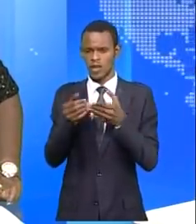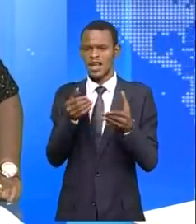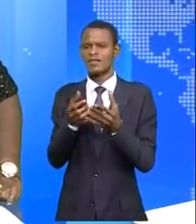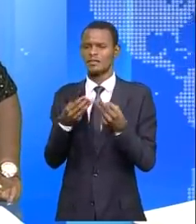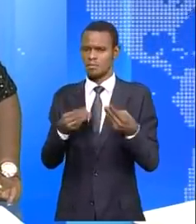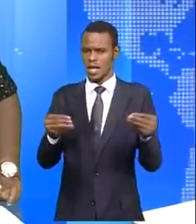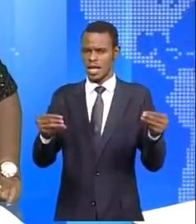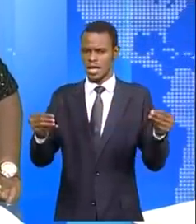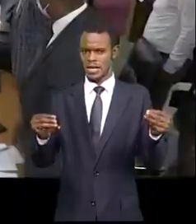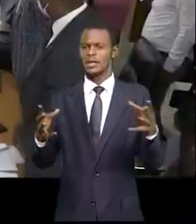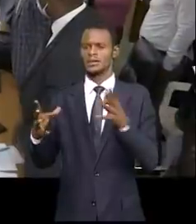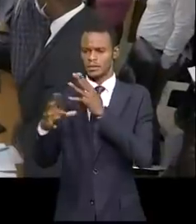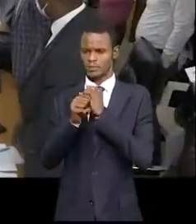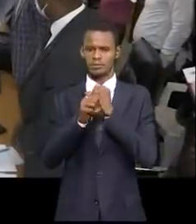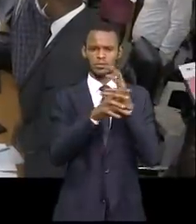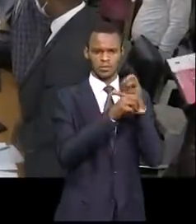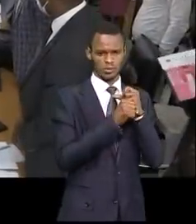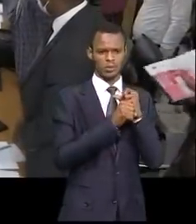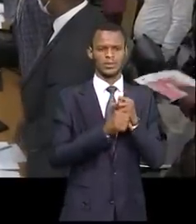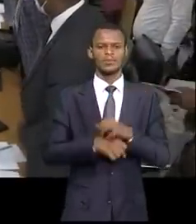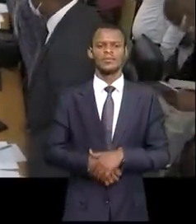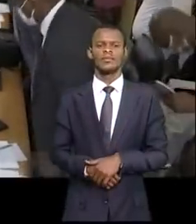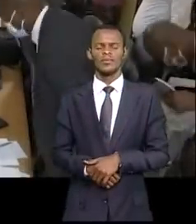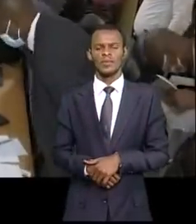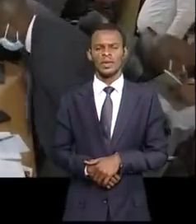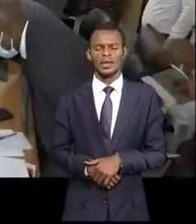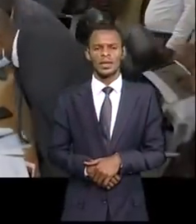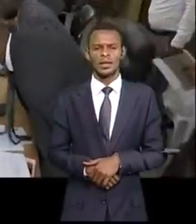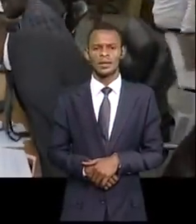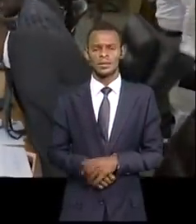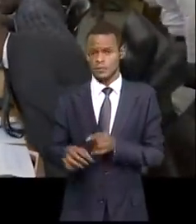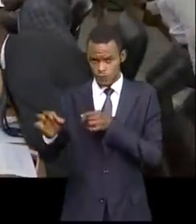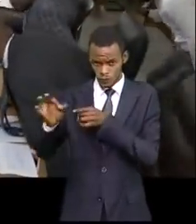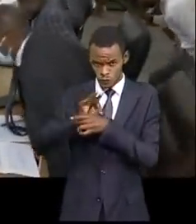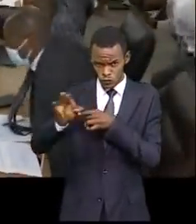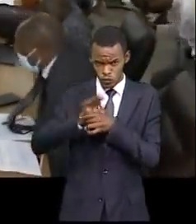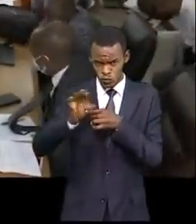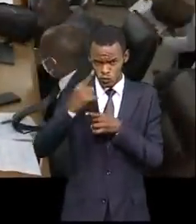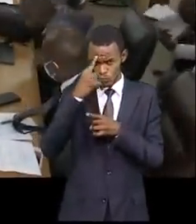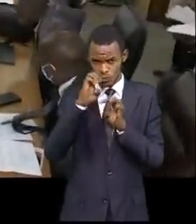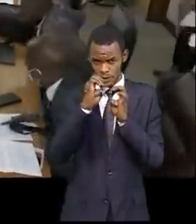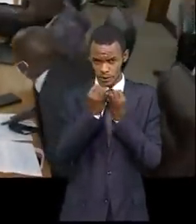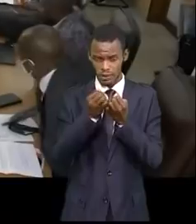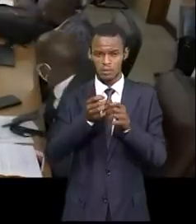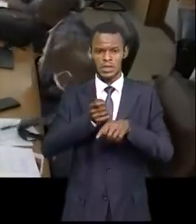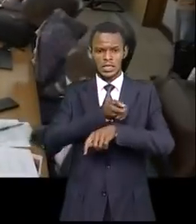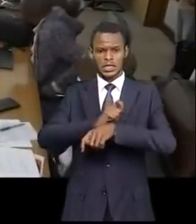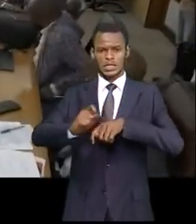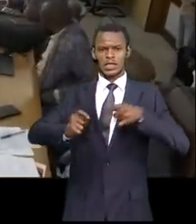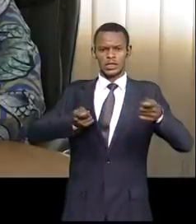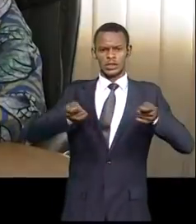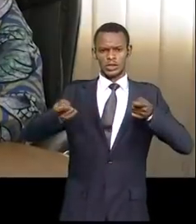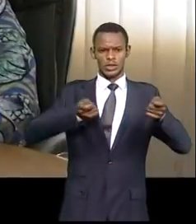pas après la formation de l'équipe de l'administration et des informaticiens à dakar au sénégal